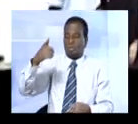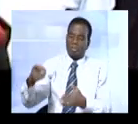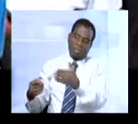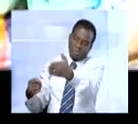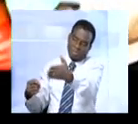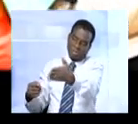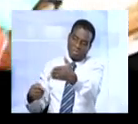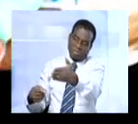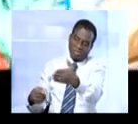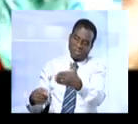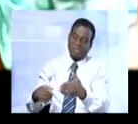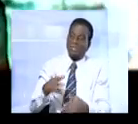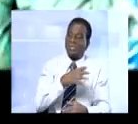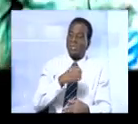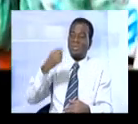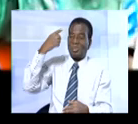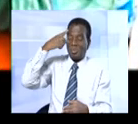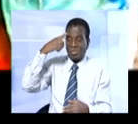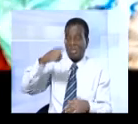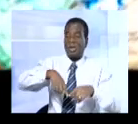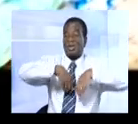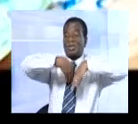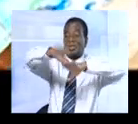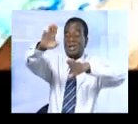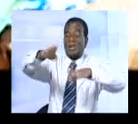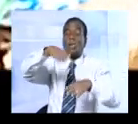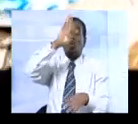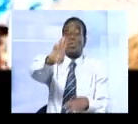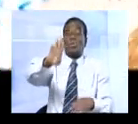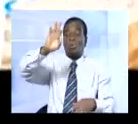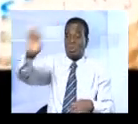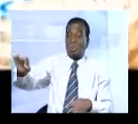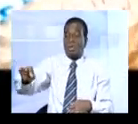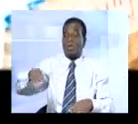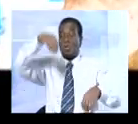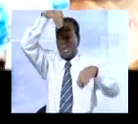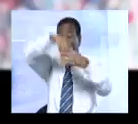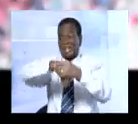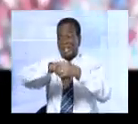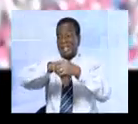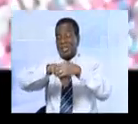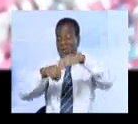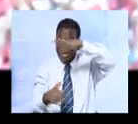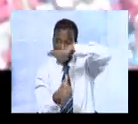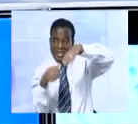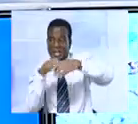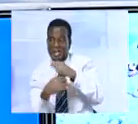Faso. Ces 3 tonnes de cerises de café étaient dissimulées dans les bagages des